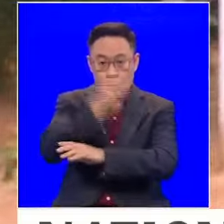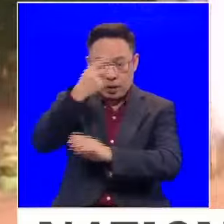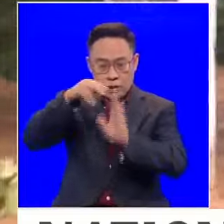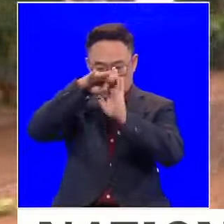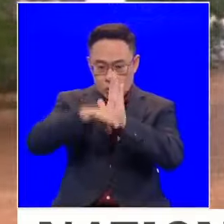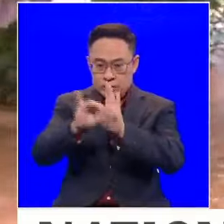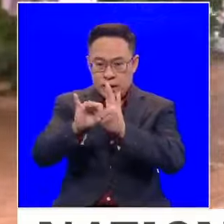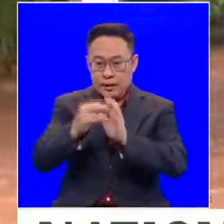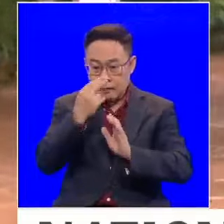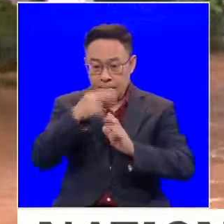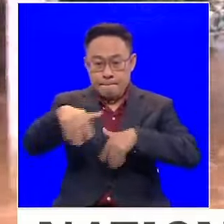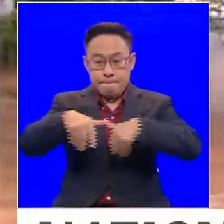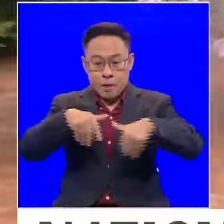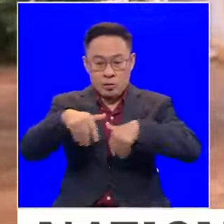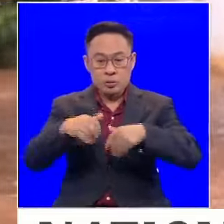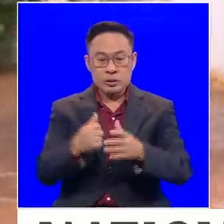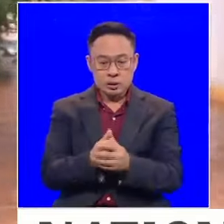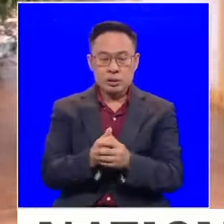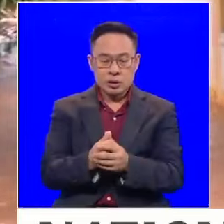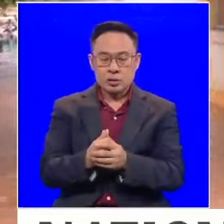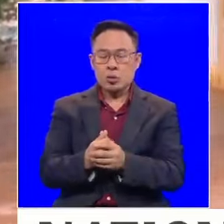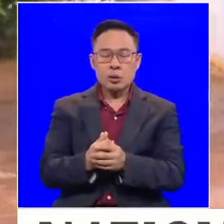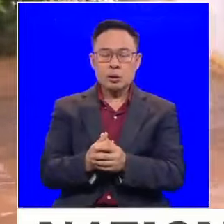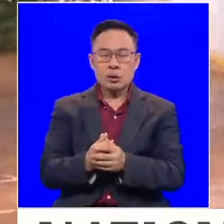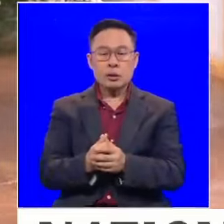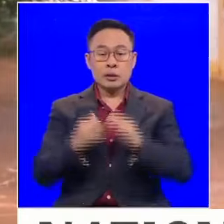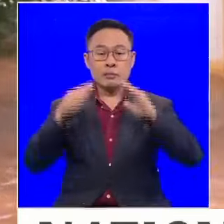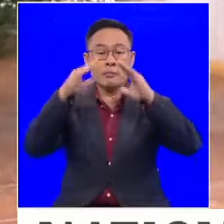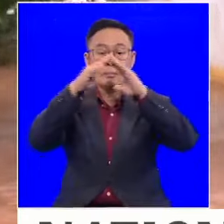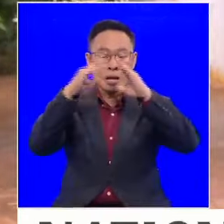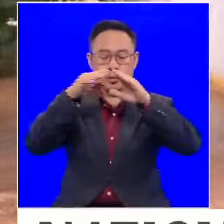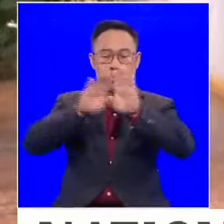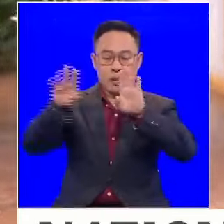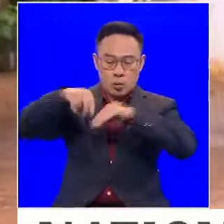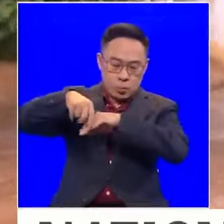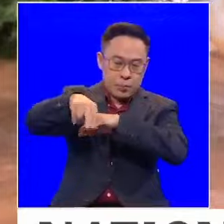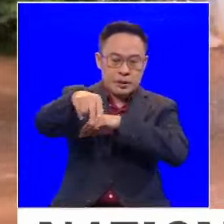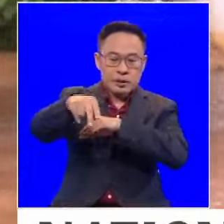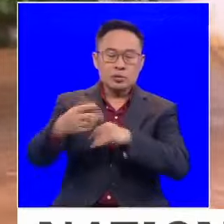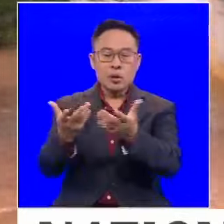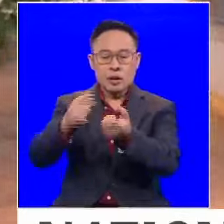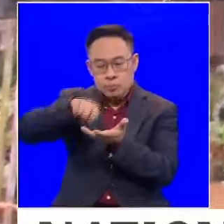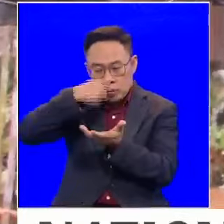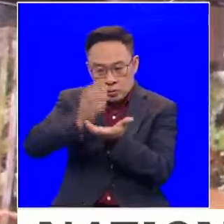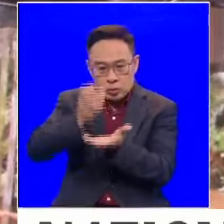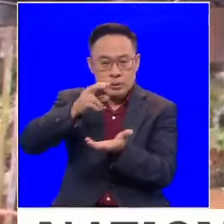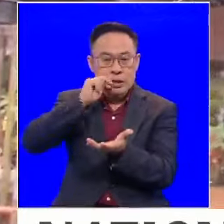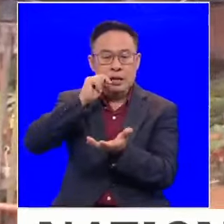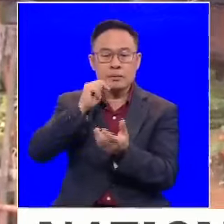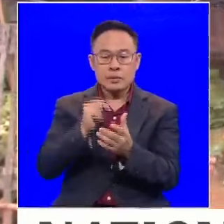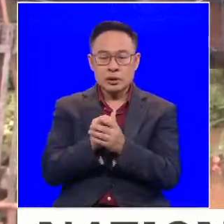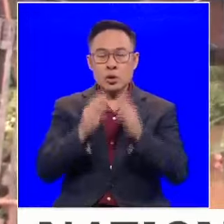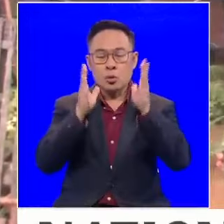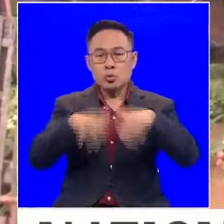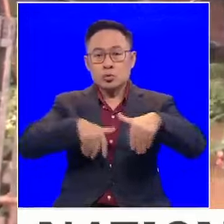าวบ้านเนี่ยนะคะจะต้องเดินลุยน้ำออกไปแบบนี้นะคะเพื่อที่จะไปรับพวกอาหารน้ำดื่มนะคะที่คนในชุมชนรว